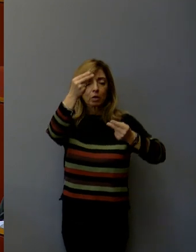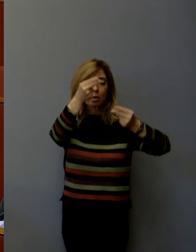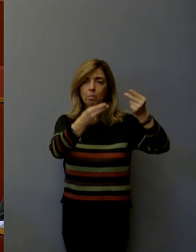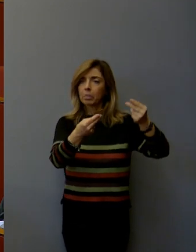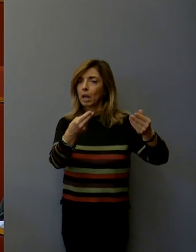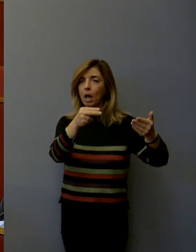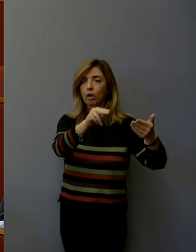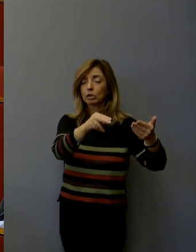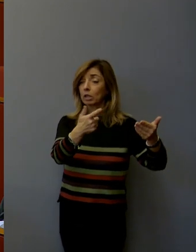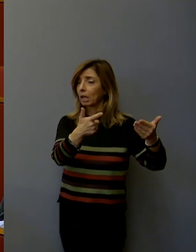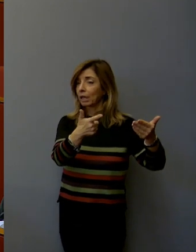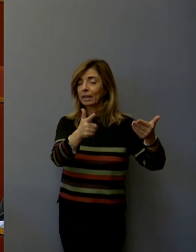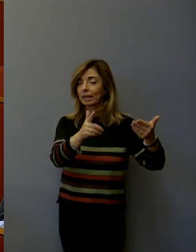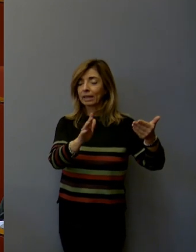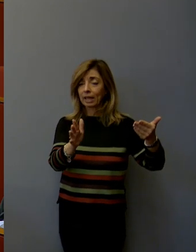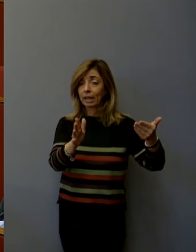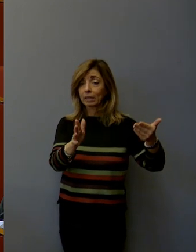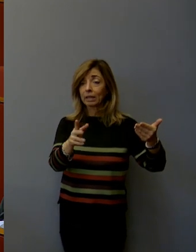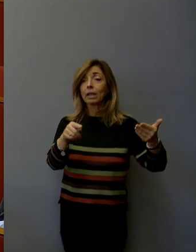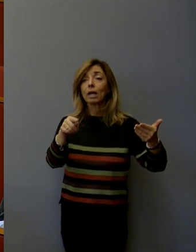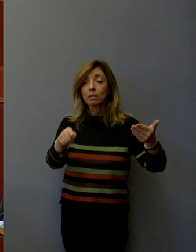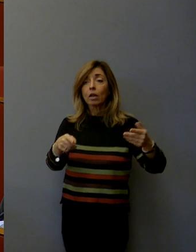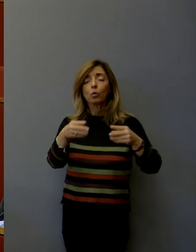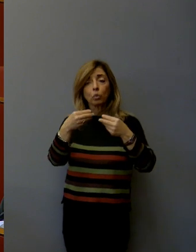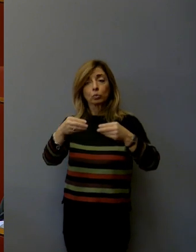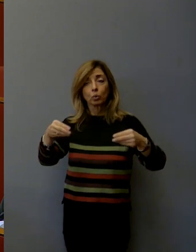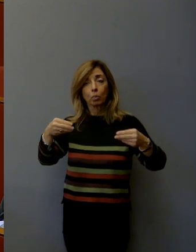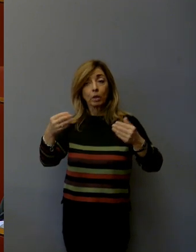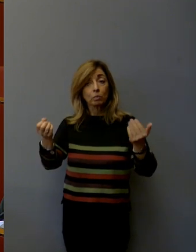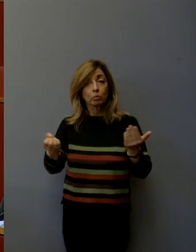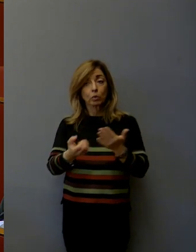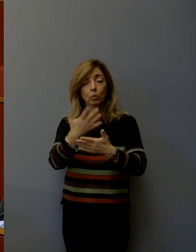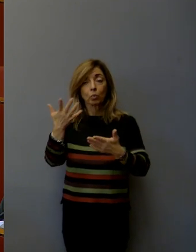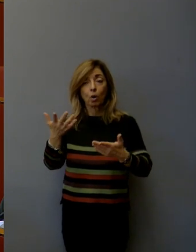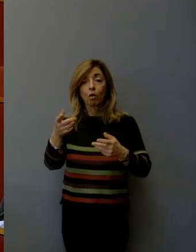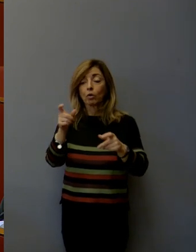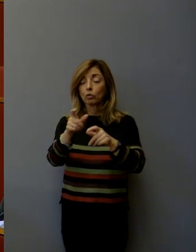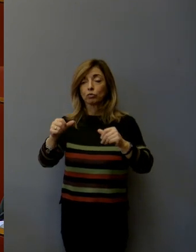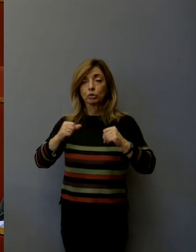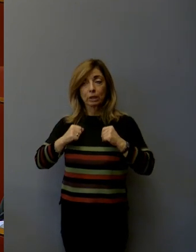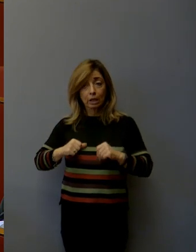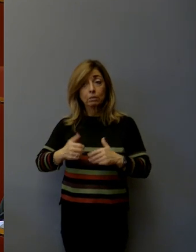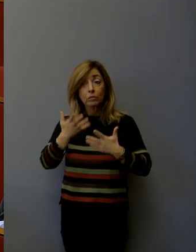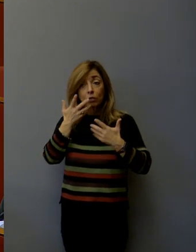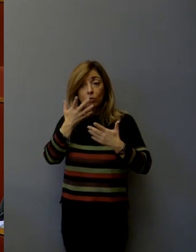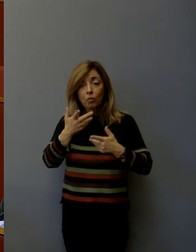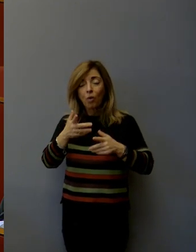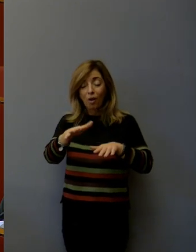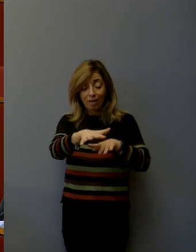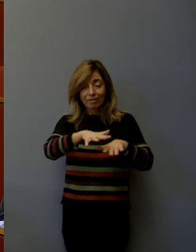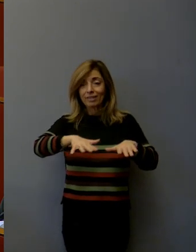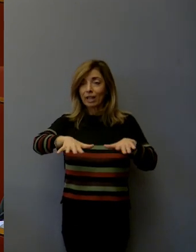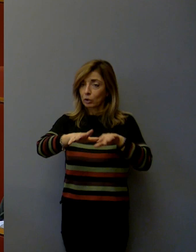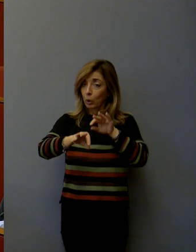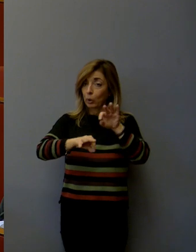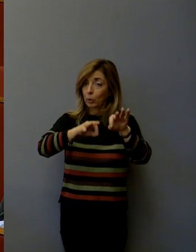usato tantissimo i cittadini hanno sempre più voglia di prendersi cura di un pazzo del territorio Dove abitano vivono